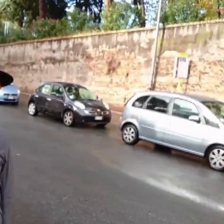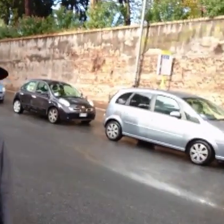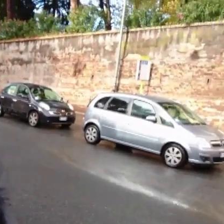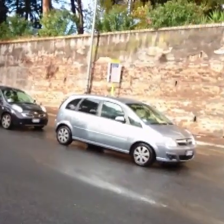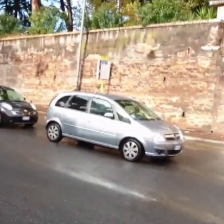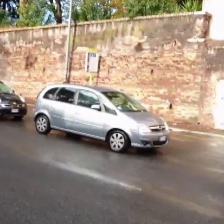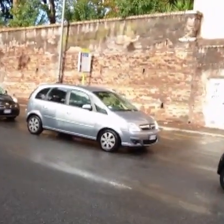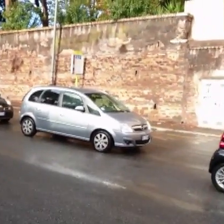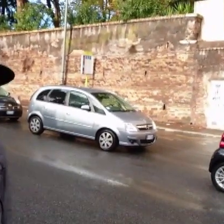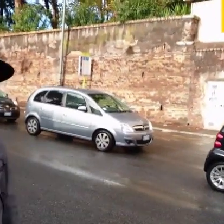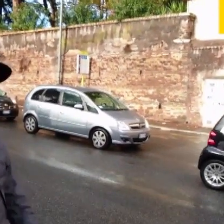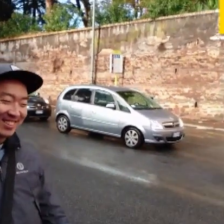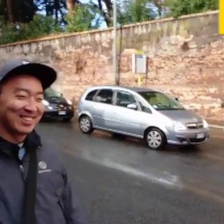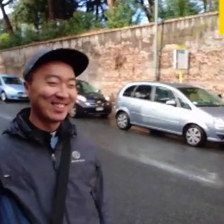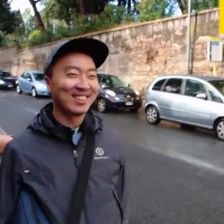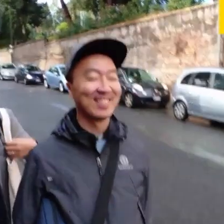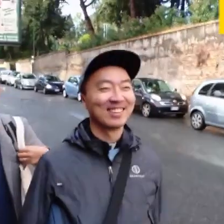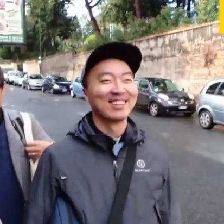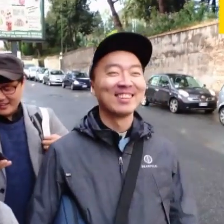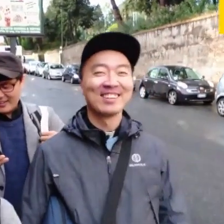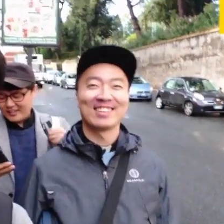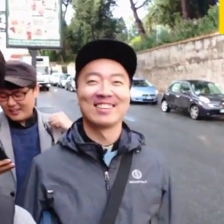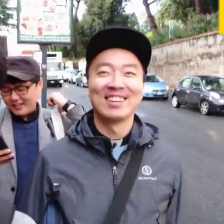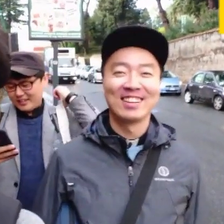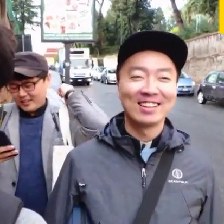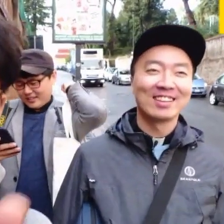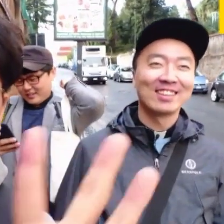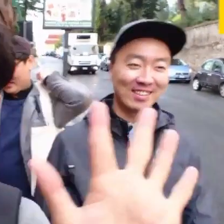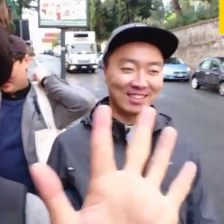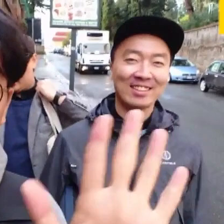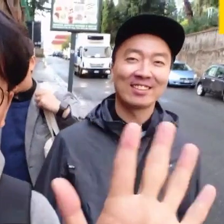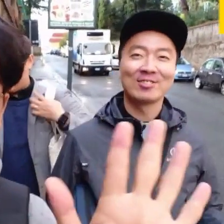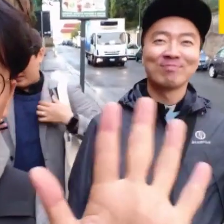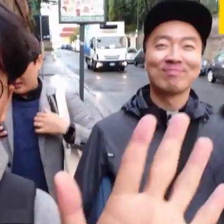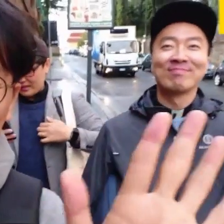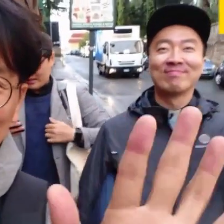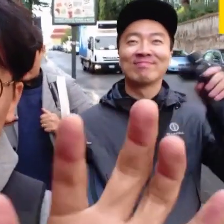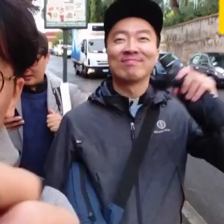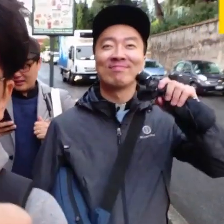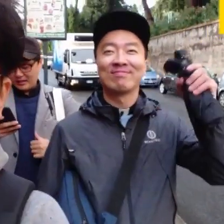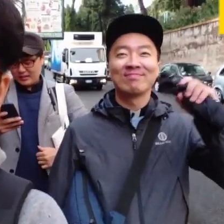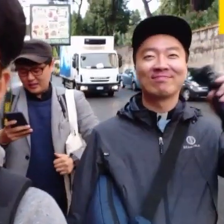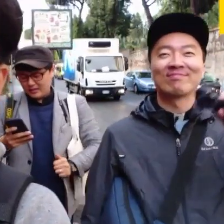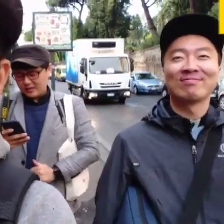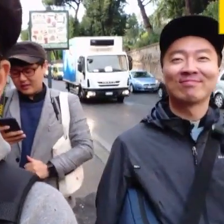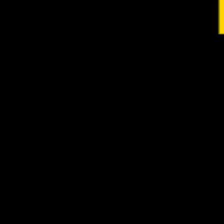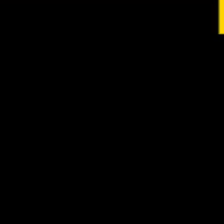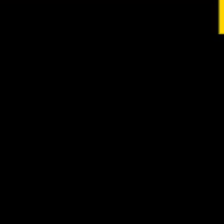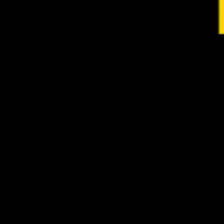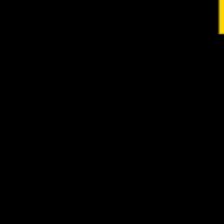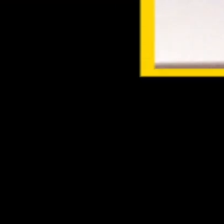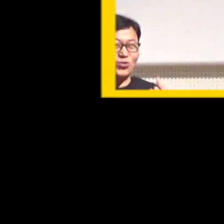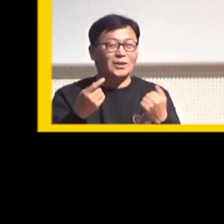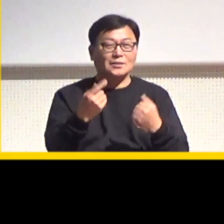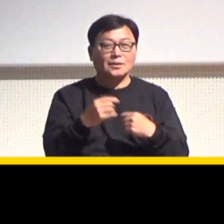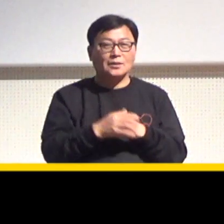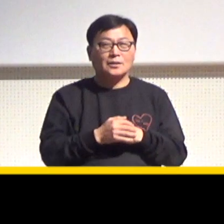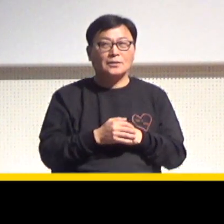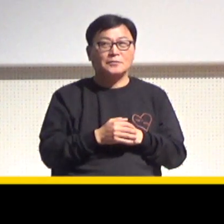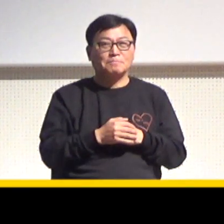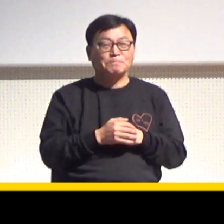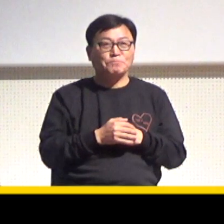네, 낯빛이 살아있네요. 아, 그래도 오랜만에 보니까 참 네. 반갑고 여전하다는 생각이 듭니다. 낯가림 심하거든요.